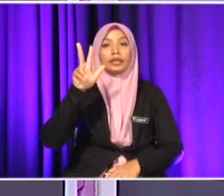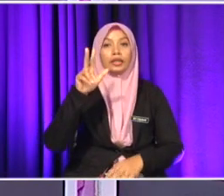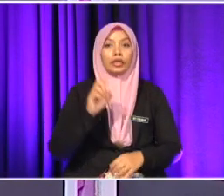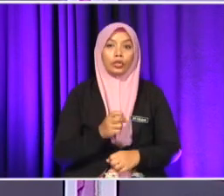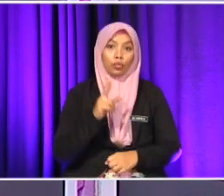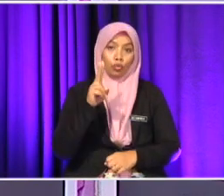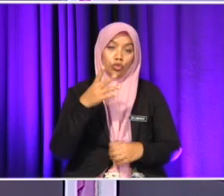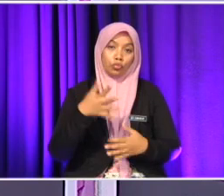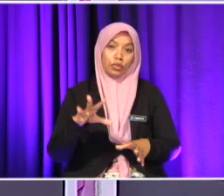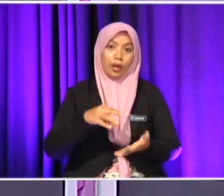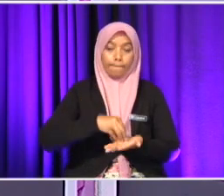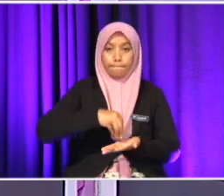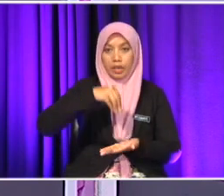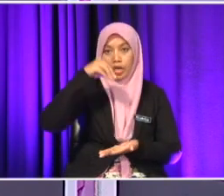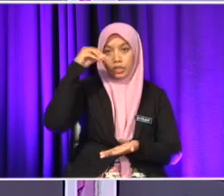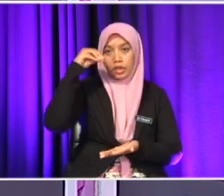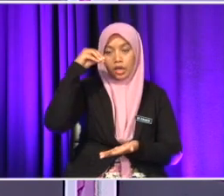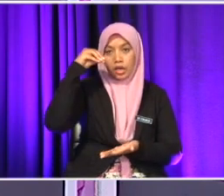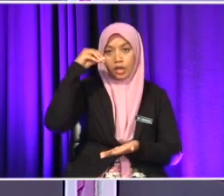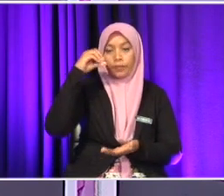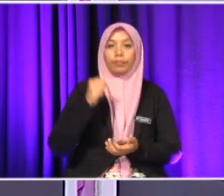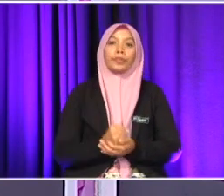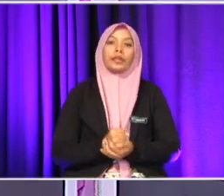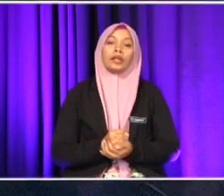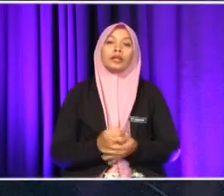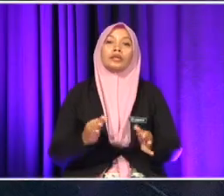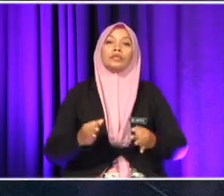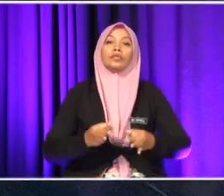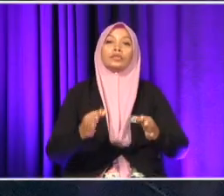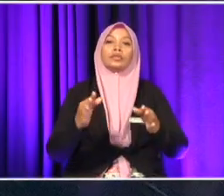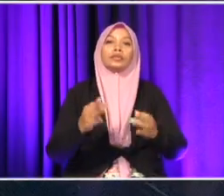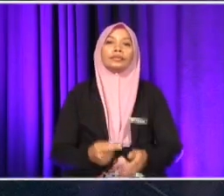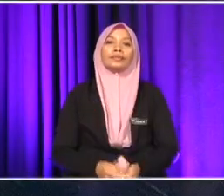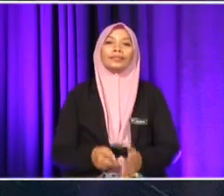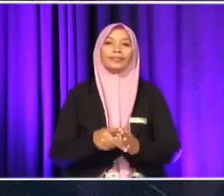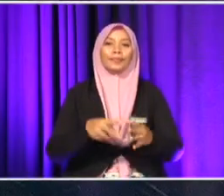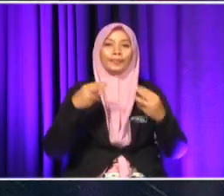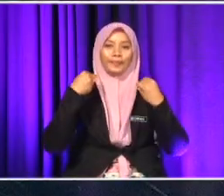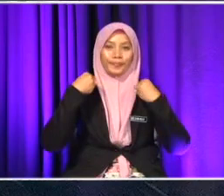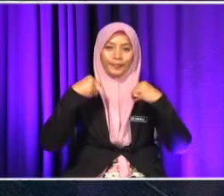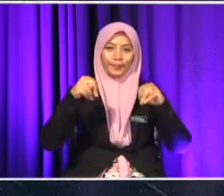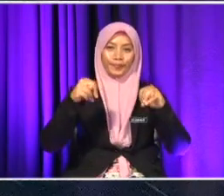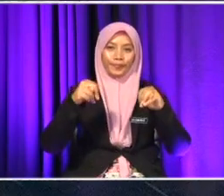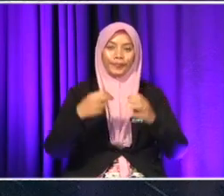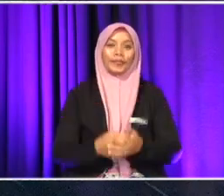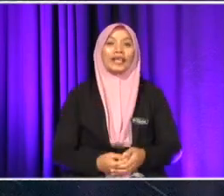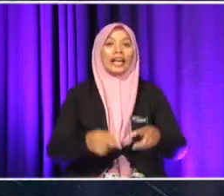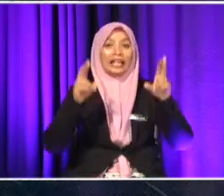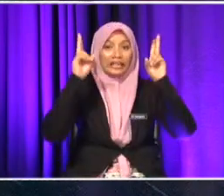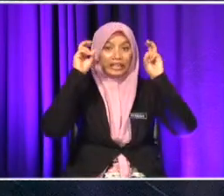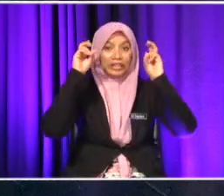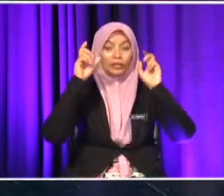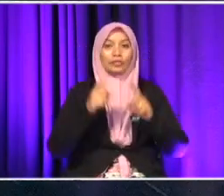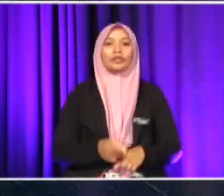yaitu tentang fungsi dan fungsinya perniagaan yang pertama